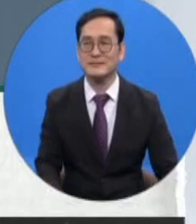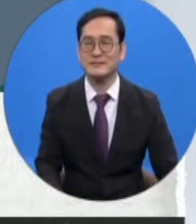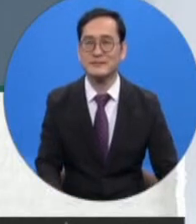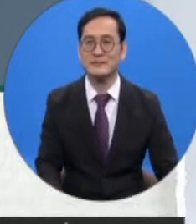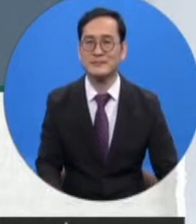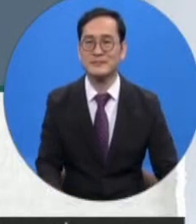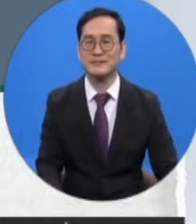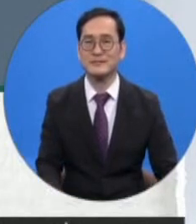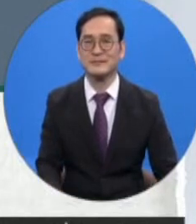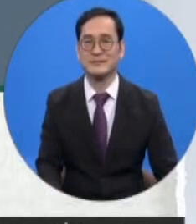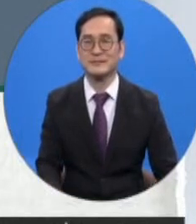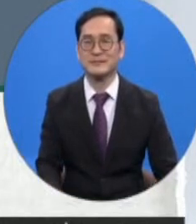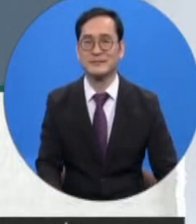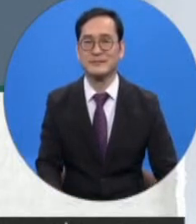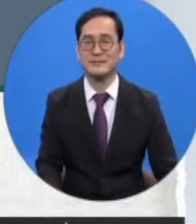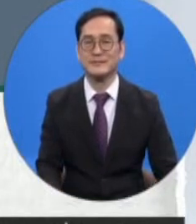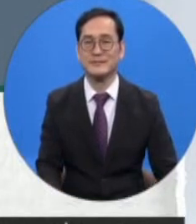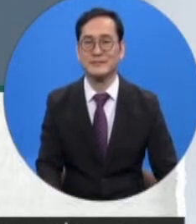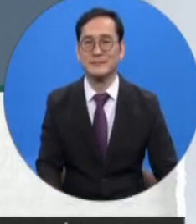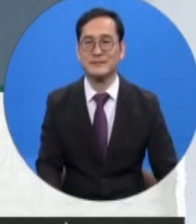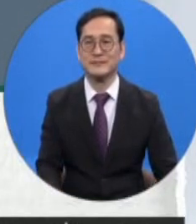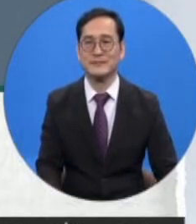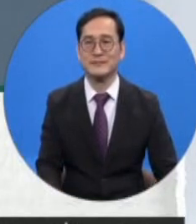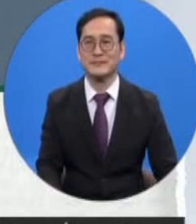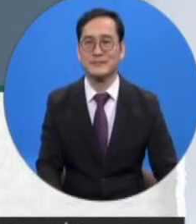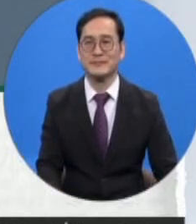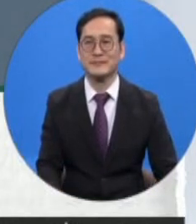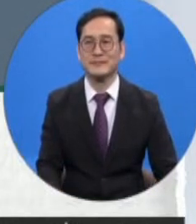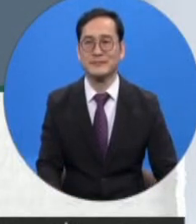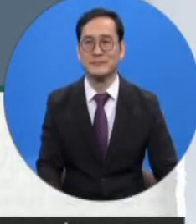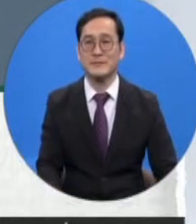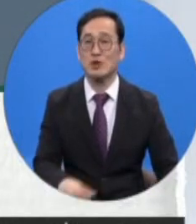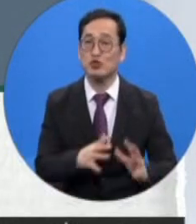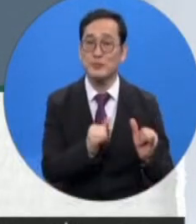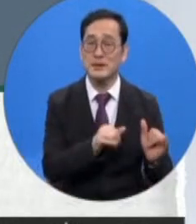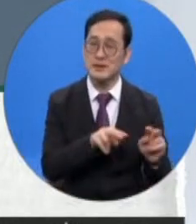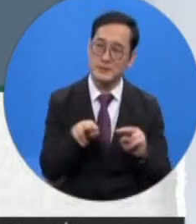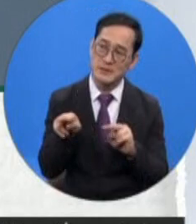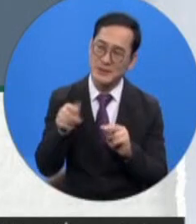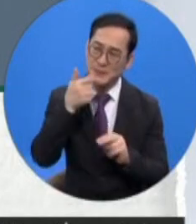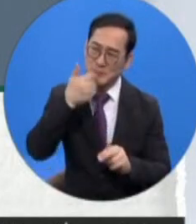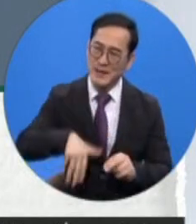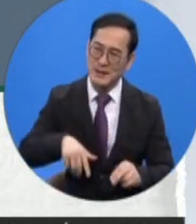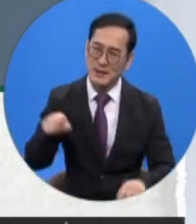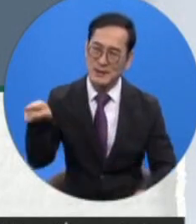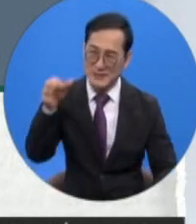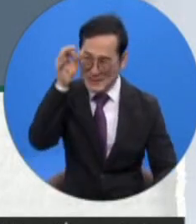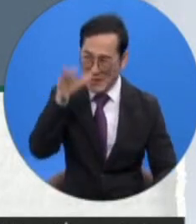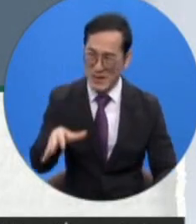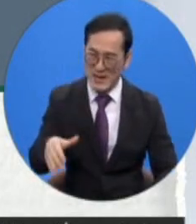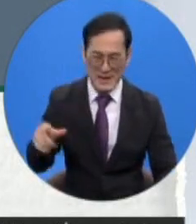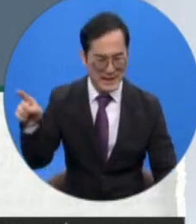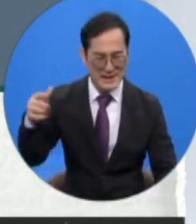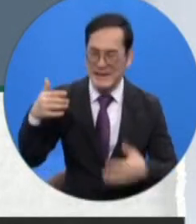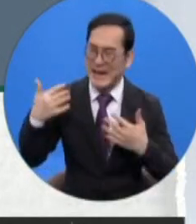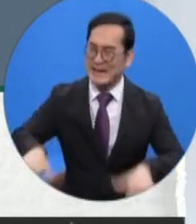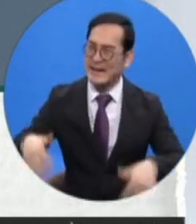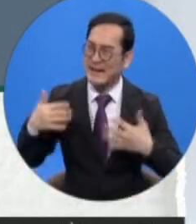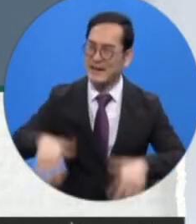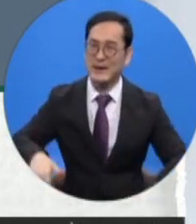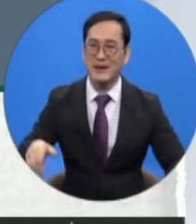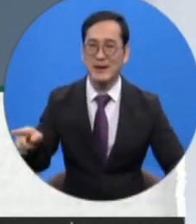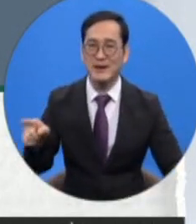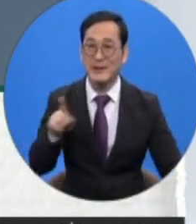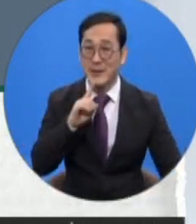백브리핑 현장에서 나왔던 얘기들처럼 관련된 내용들에 국민들께서 보시기에 부족하다, 이것은 도덕적 기준에 맞지 않다고 얘기하는 내용이